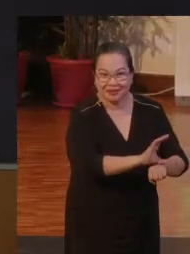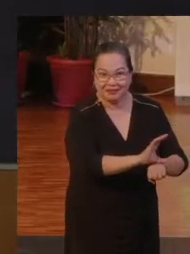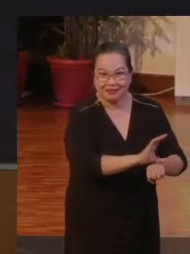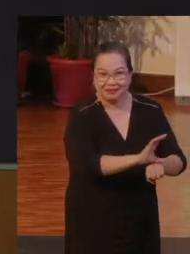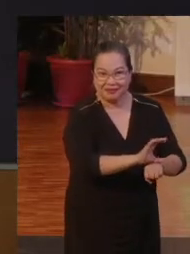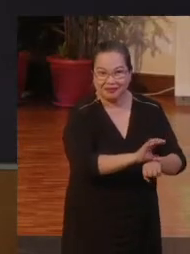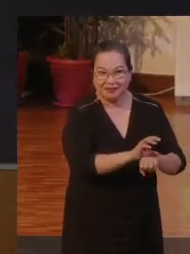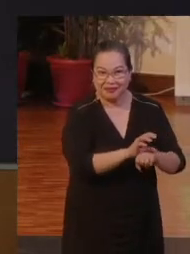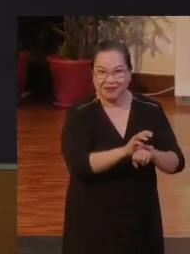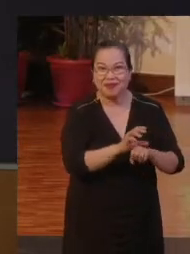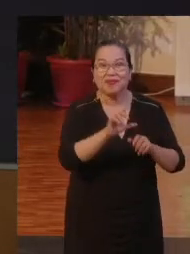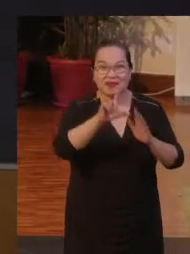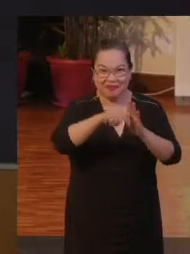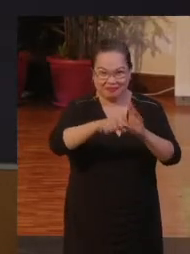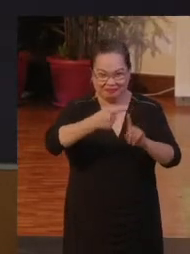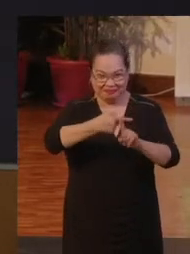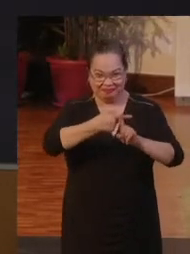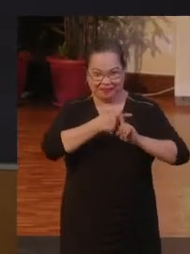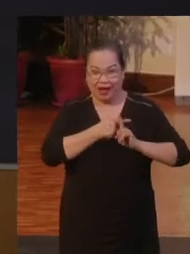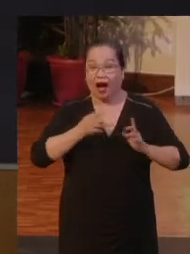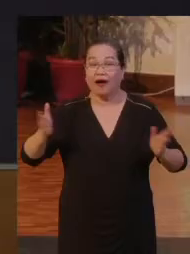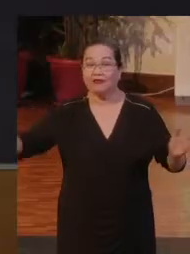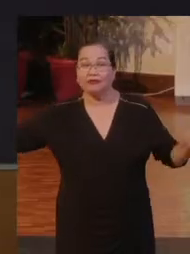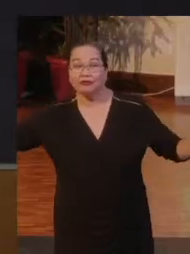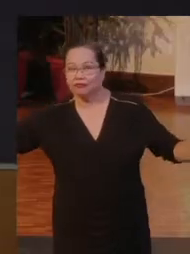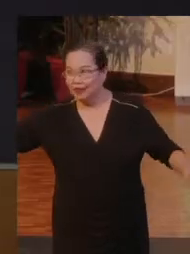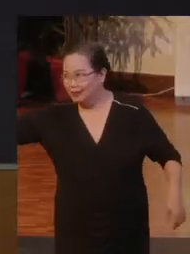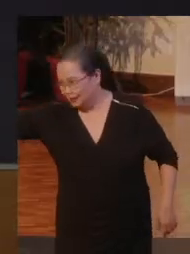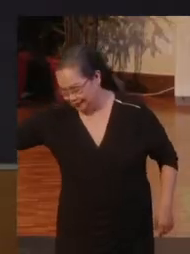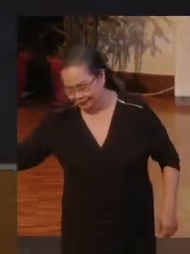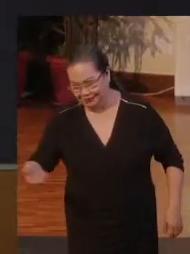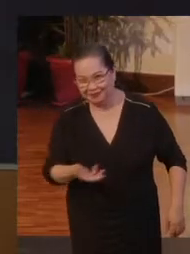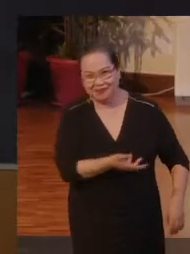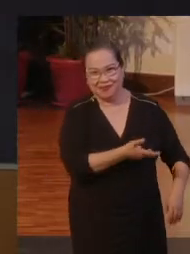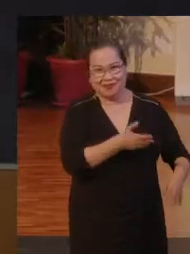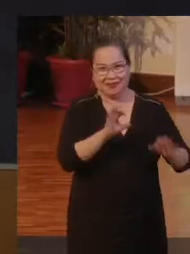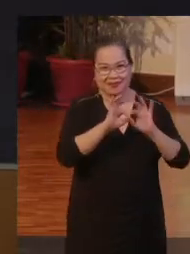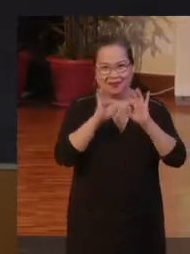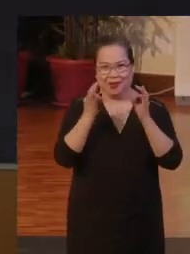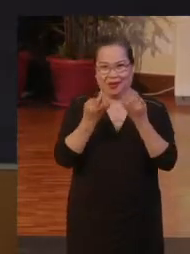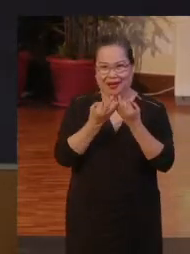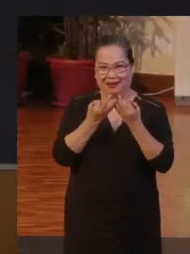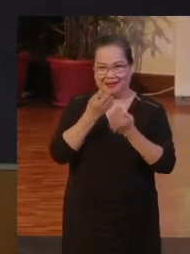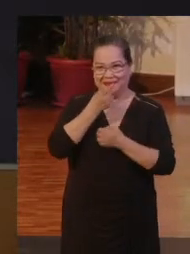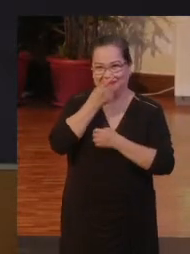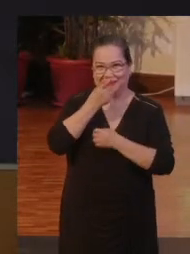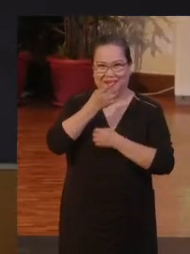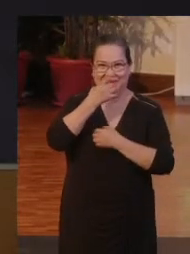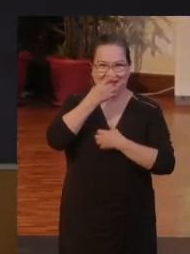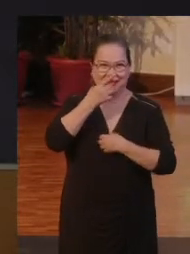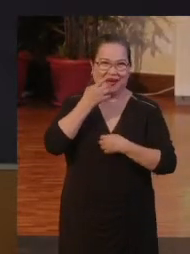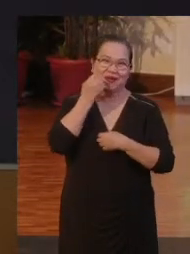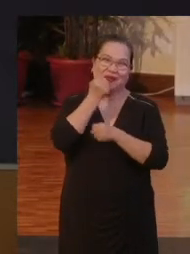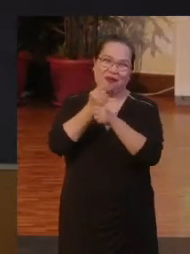ng ating church. Meron pong umarang sa kanya. At binigyan siya ng donut at kape.